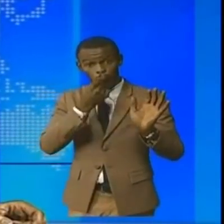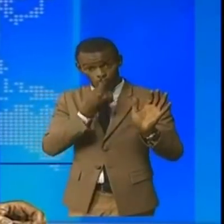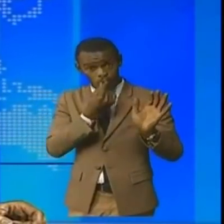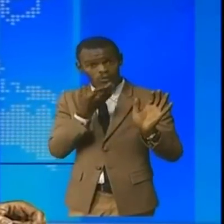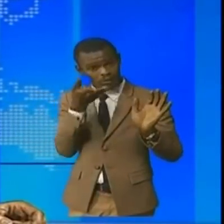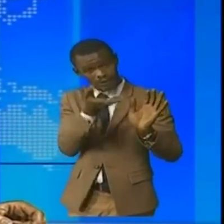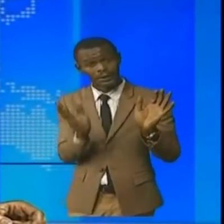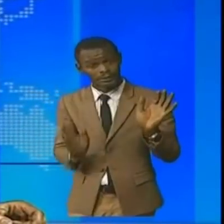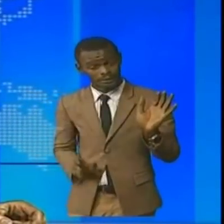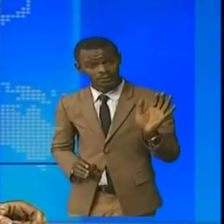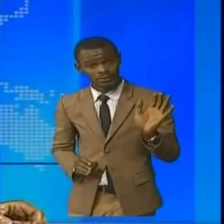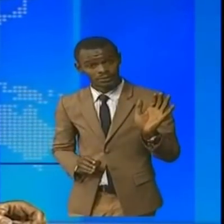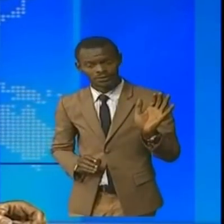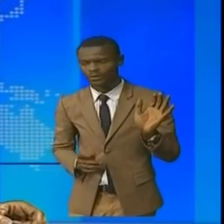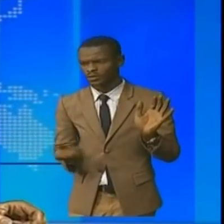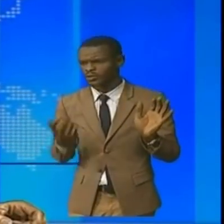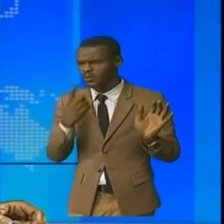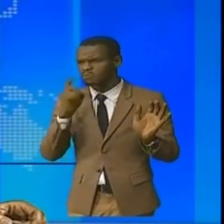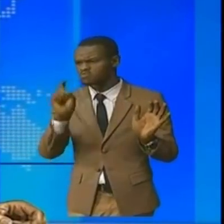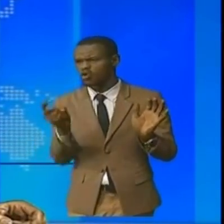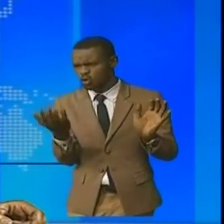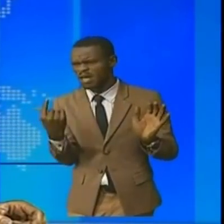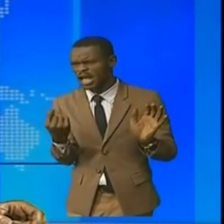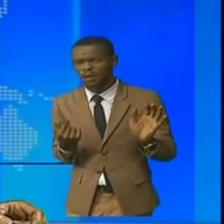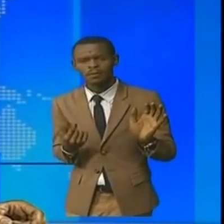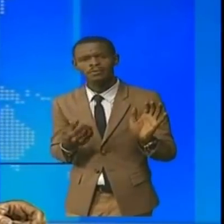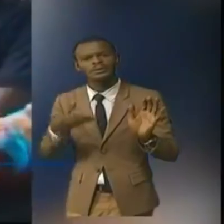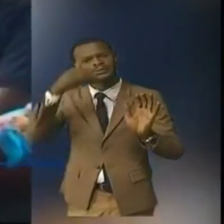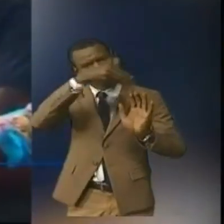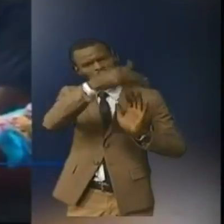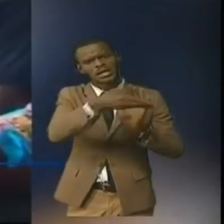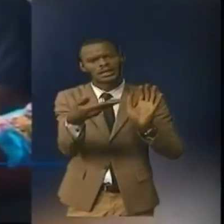éhontée des conducteurs. Edith Chala Katala.